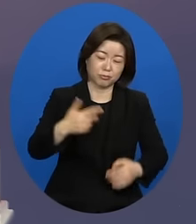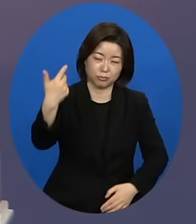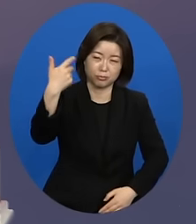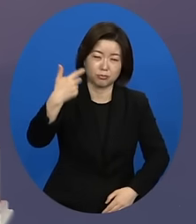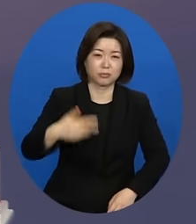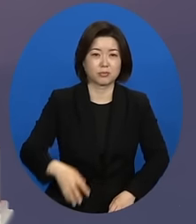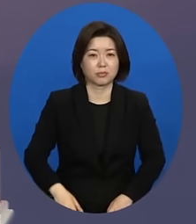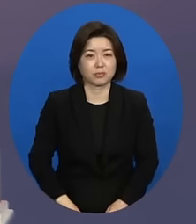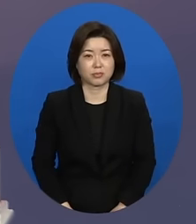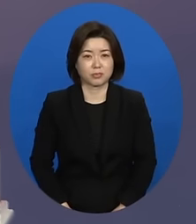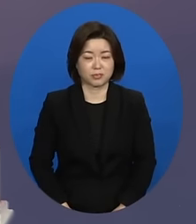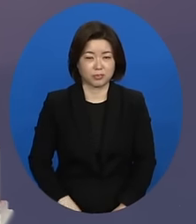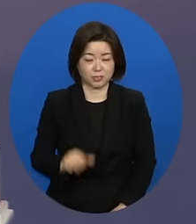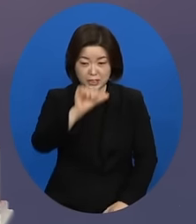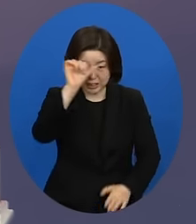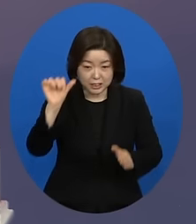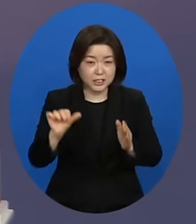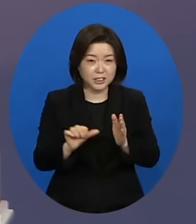인생 쉬워요.